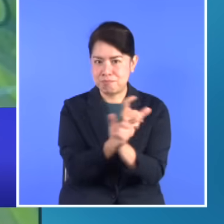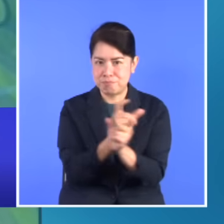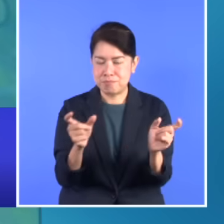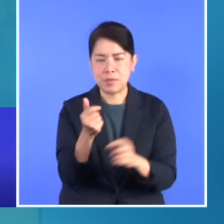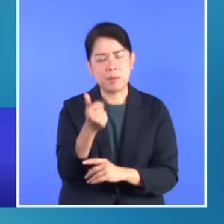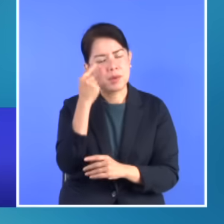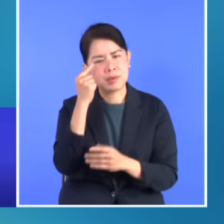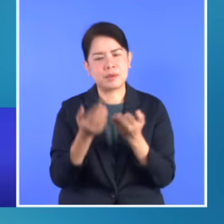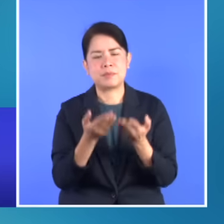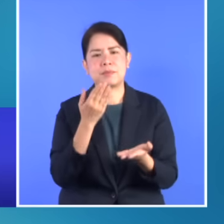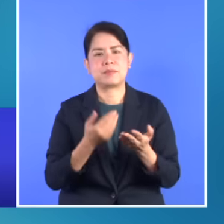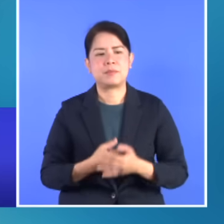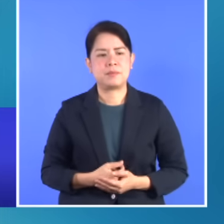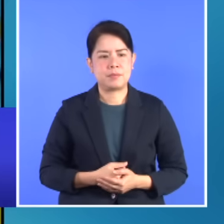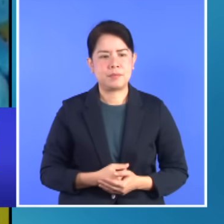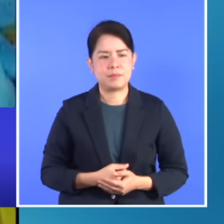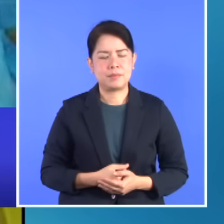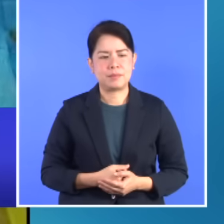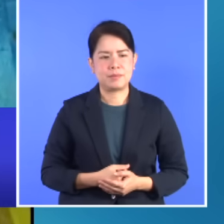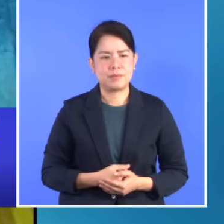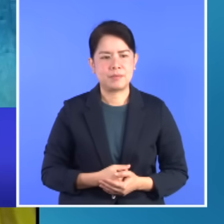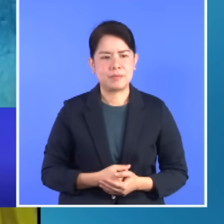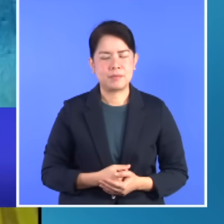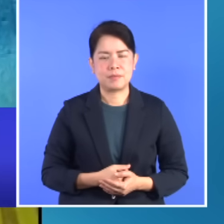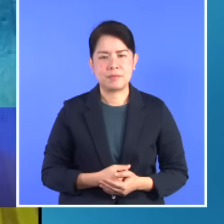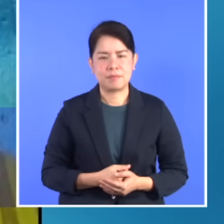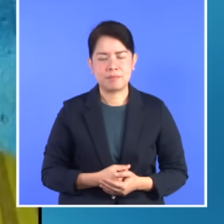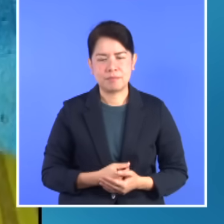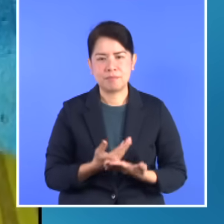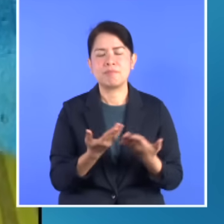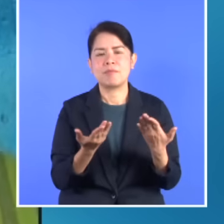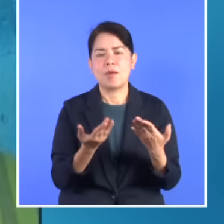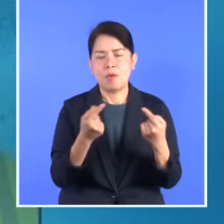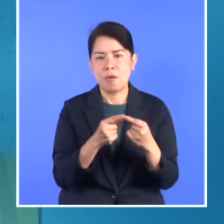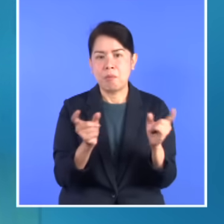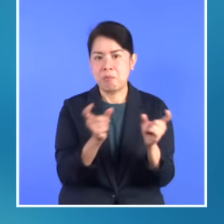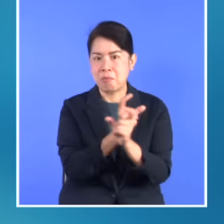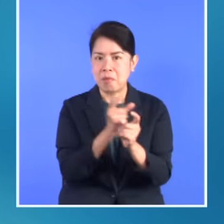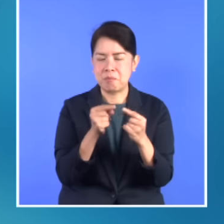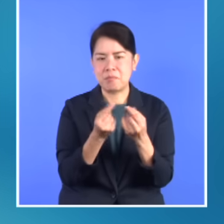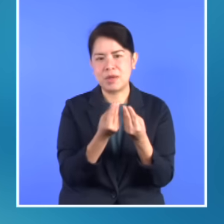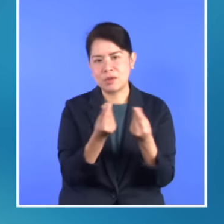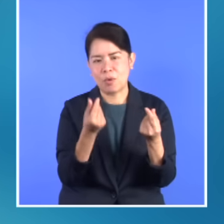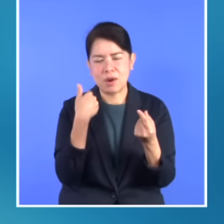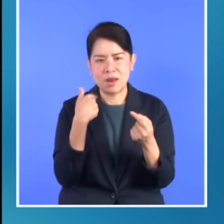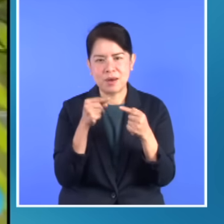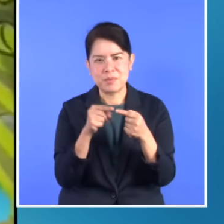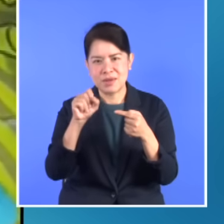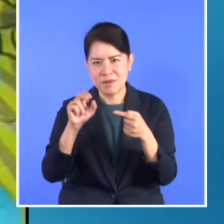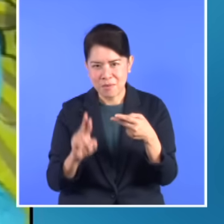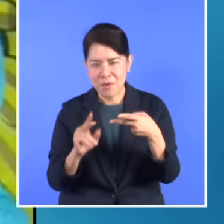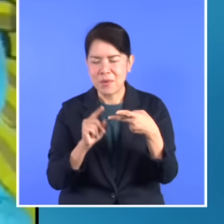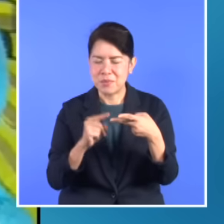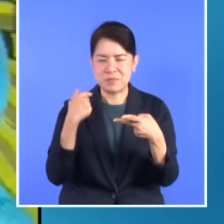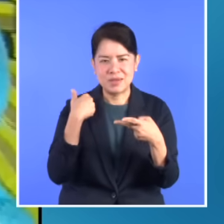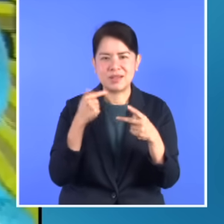4 3 2 1 อะไรจะลองกลับกันดูอะไรแบบนั้นนะคะเป็นไปได้นะแต่มีเลขรองให้เลขรองมาอีกด้วยนะแต่เดี๋ยวจะเยอะไปแล้วจะชี้น